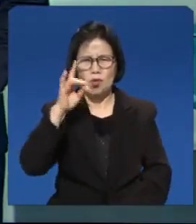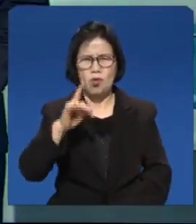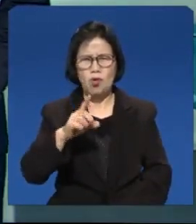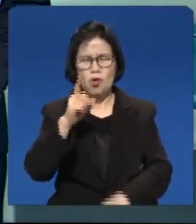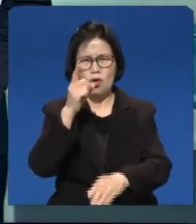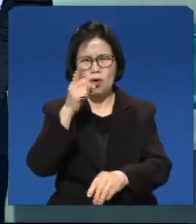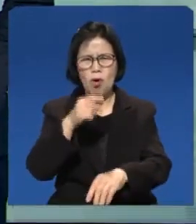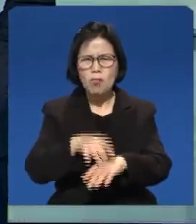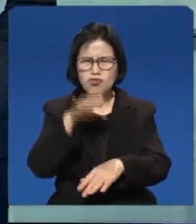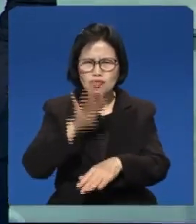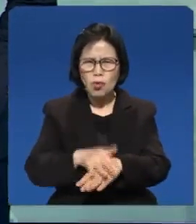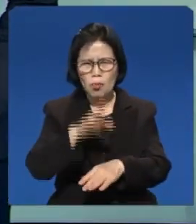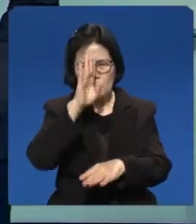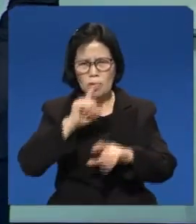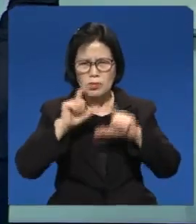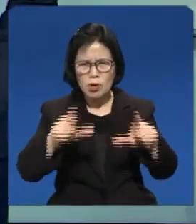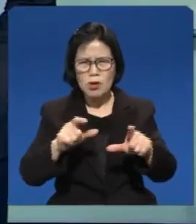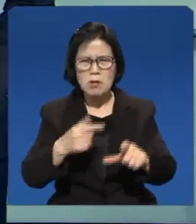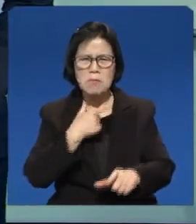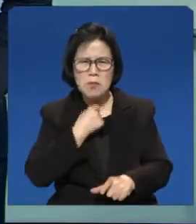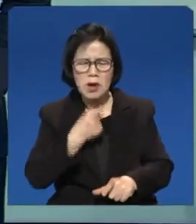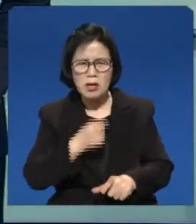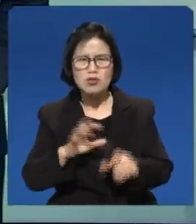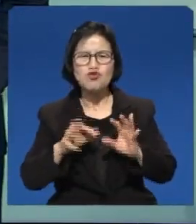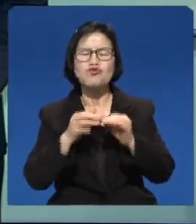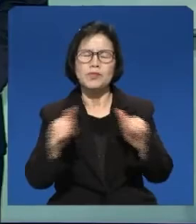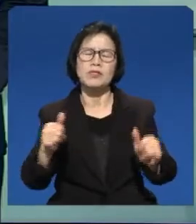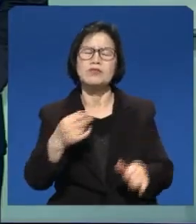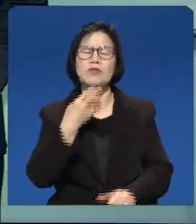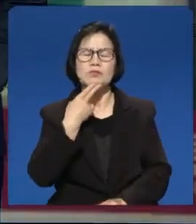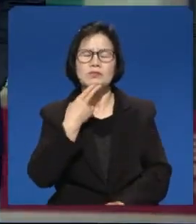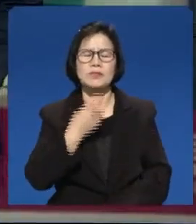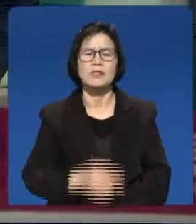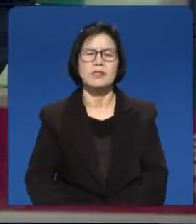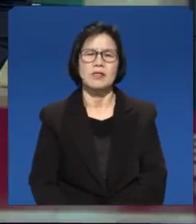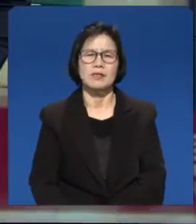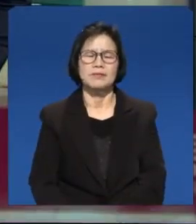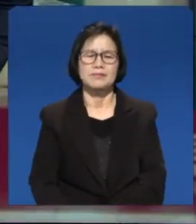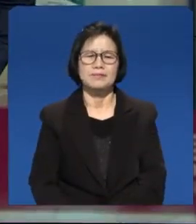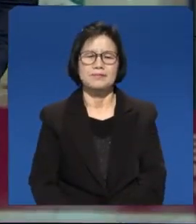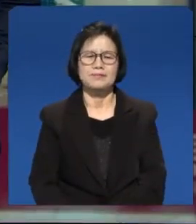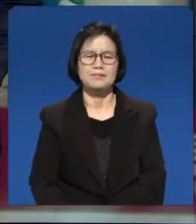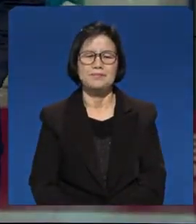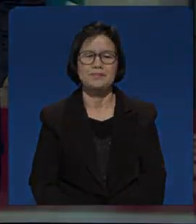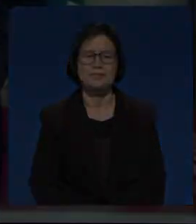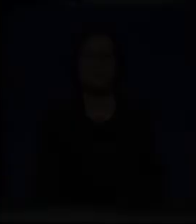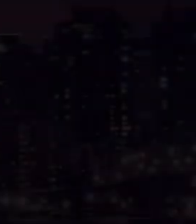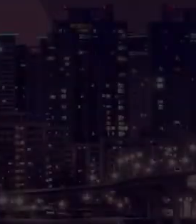국가란 수식어를 갈망하는 국민은 없다는 사실 기억해 주십시오. 앵커 포커스였습니다.